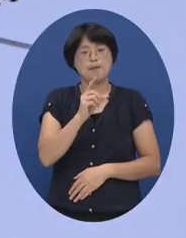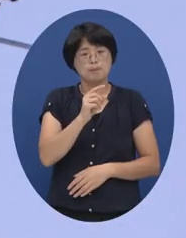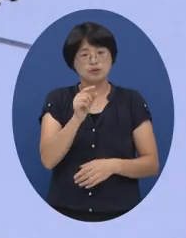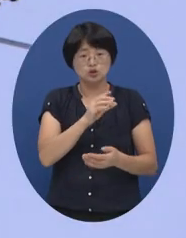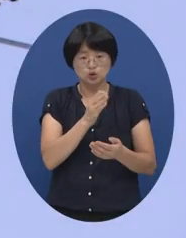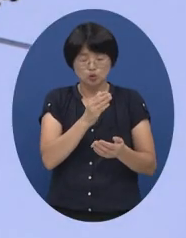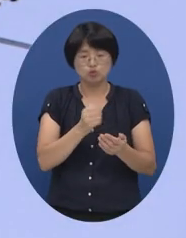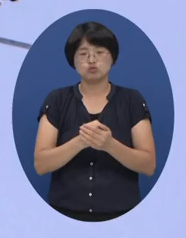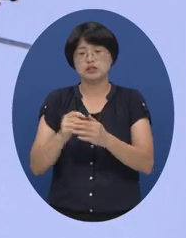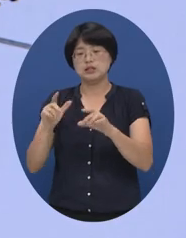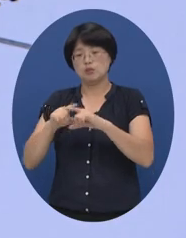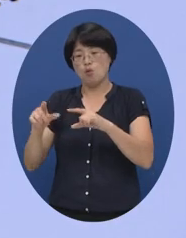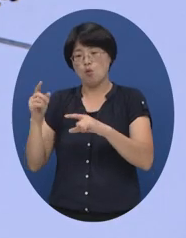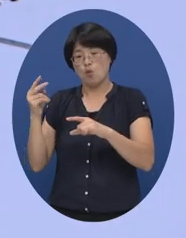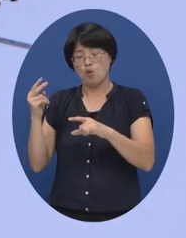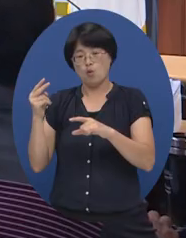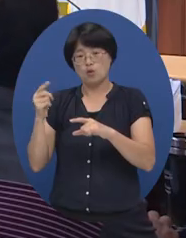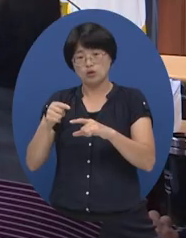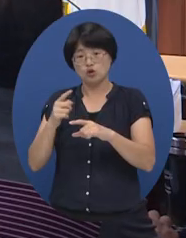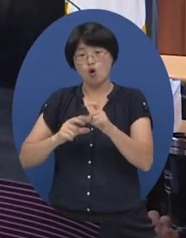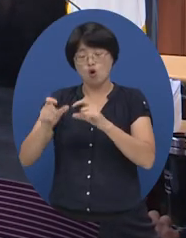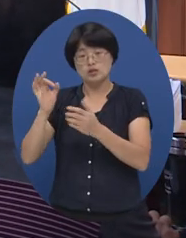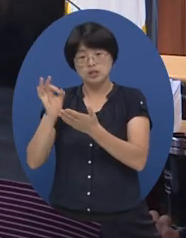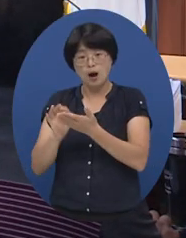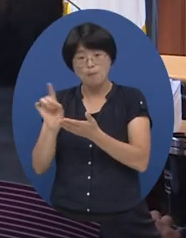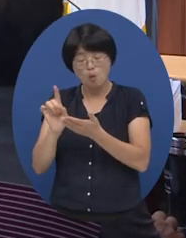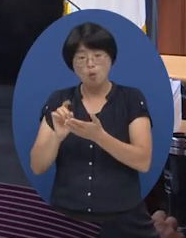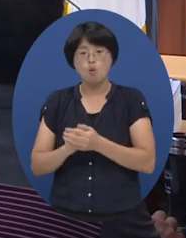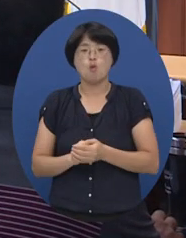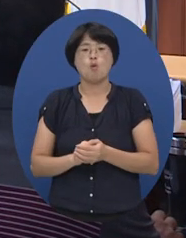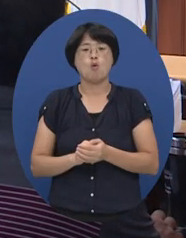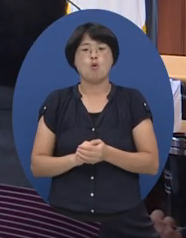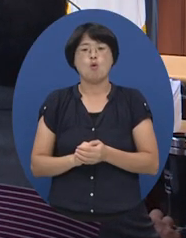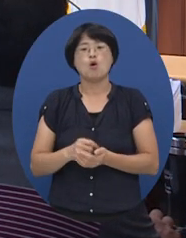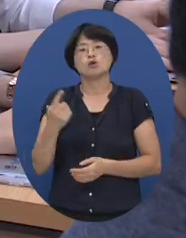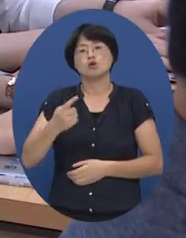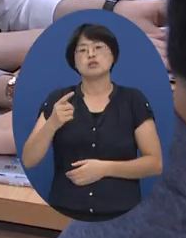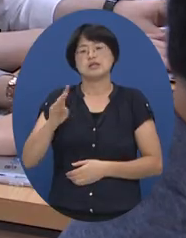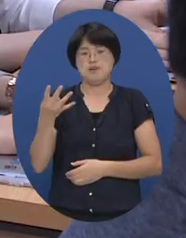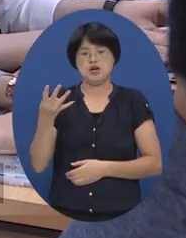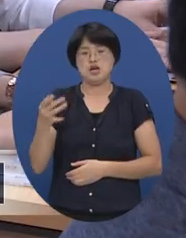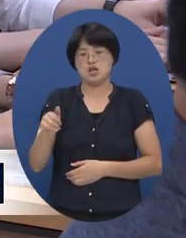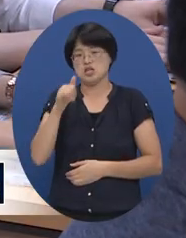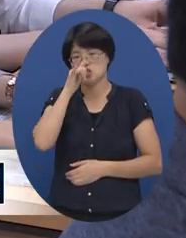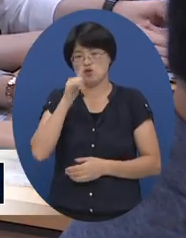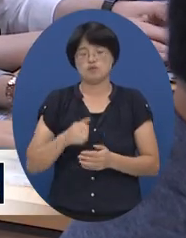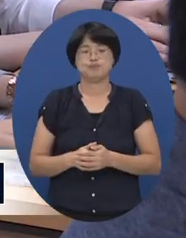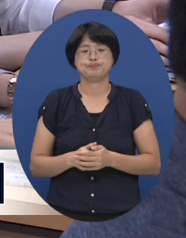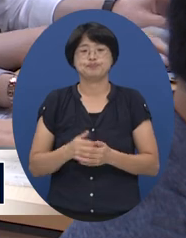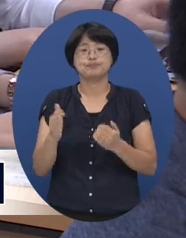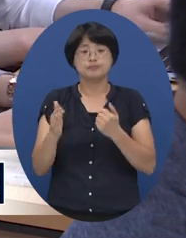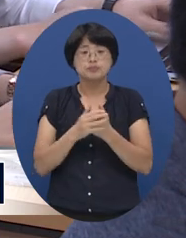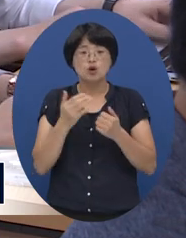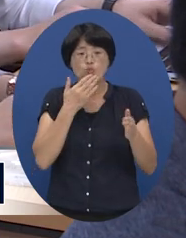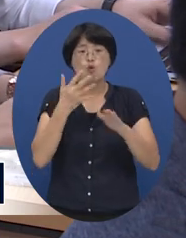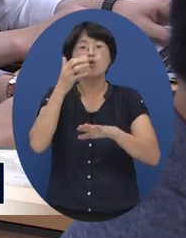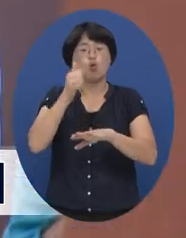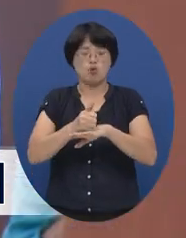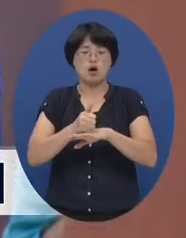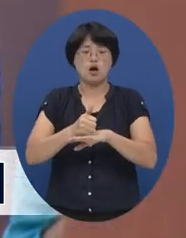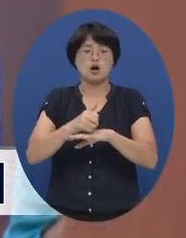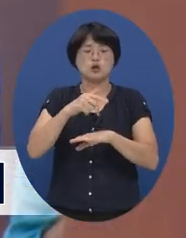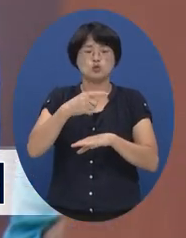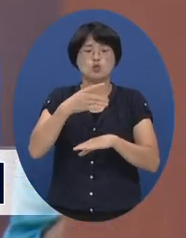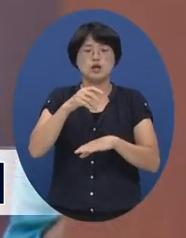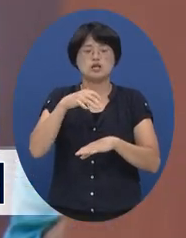온라인 쇼핑몰이 더 싼 경우는 무려 1,400개에 달했습니다. 경기도는 이번 조사 결과를